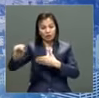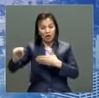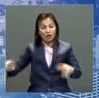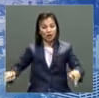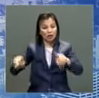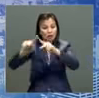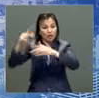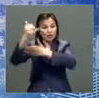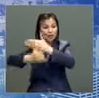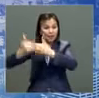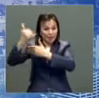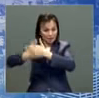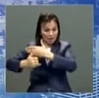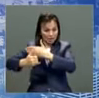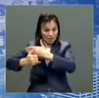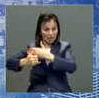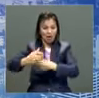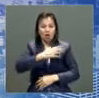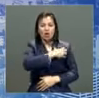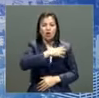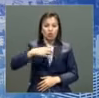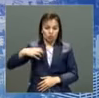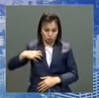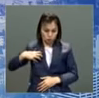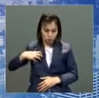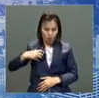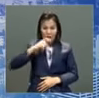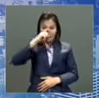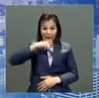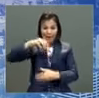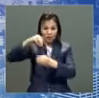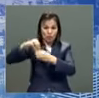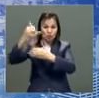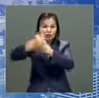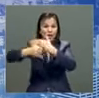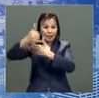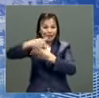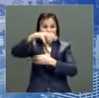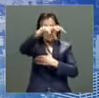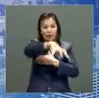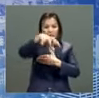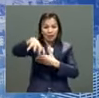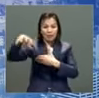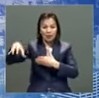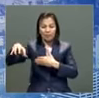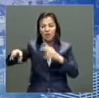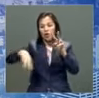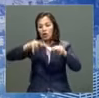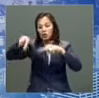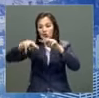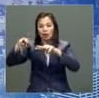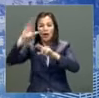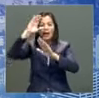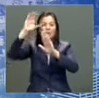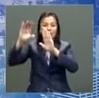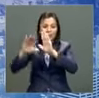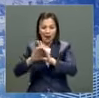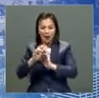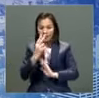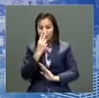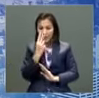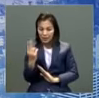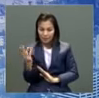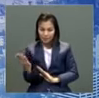ต่างประเทศโดยสถานทูตสถานกงสุลไทยในต่างประเทศก็ไปดูแลกันนะครับมีภาพที่ผมเห็นอยู่